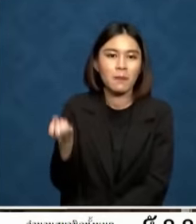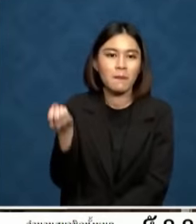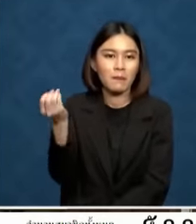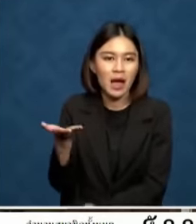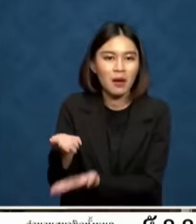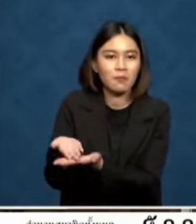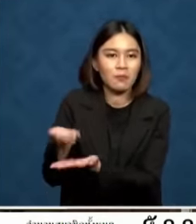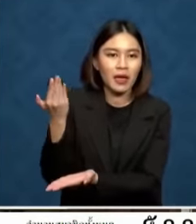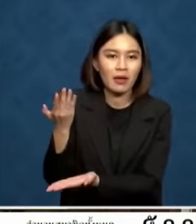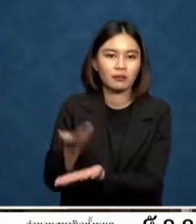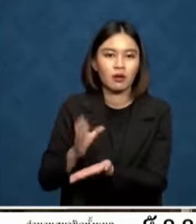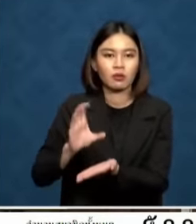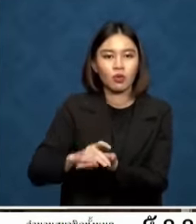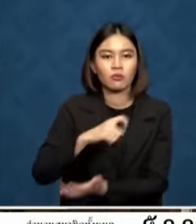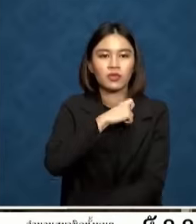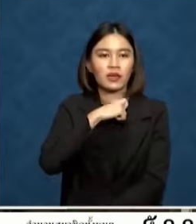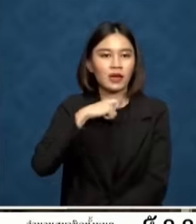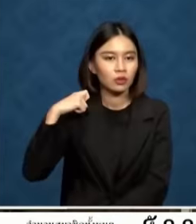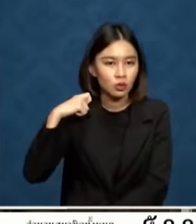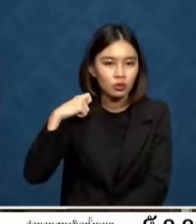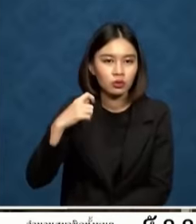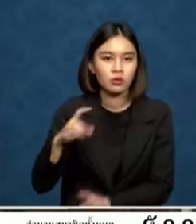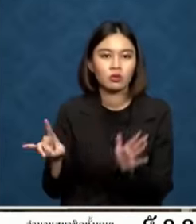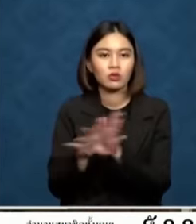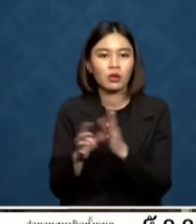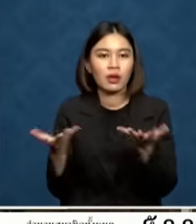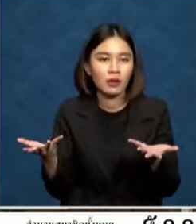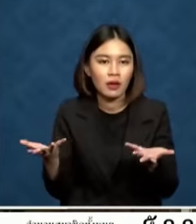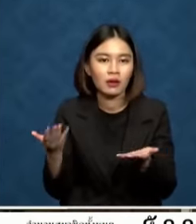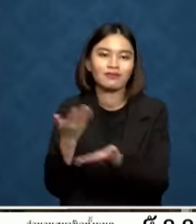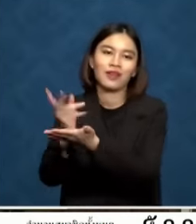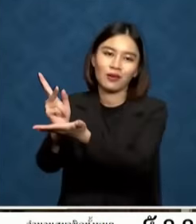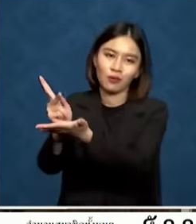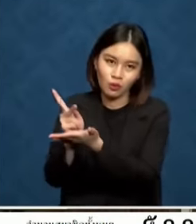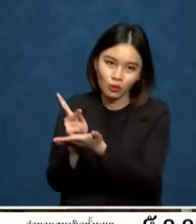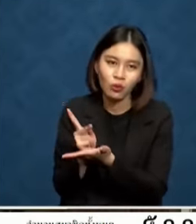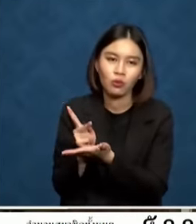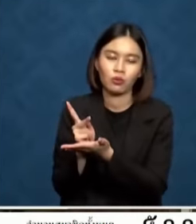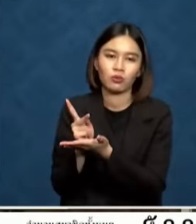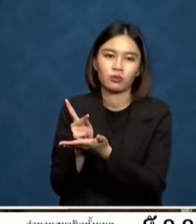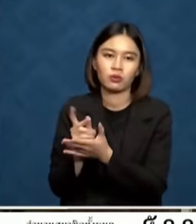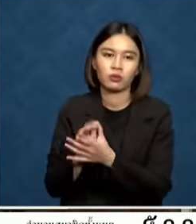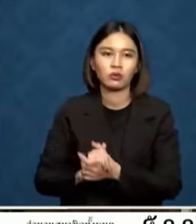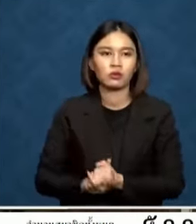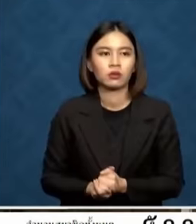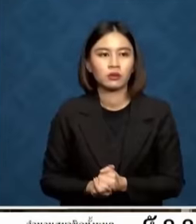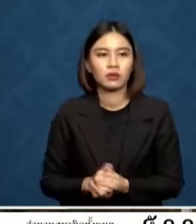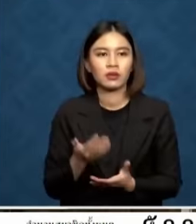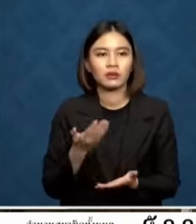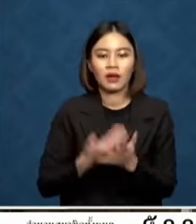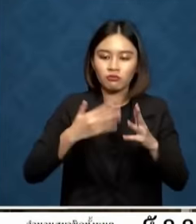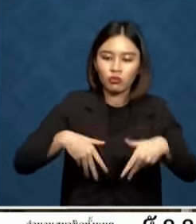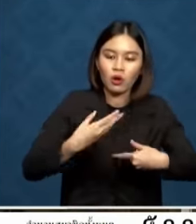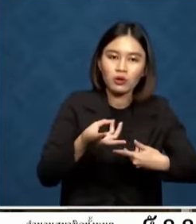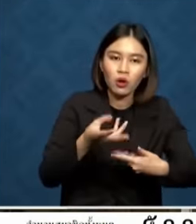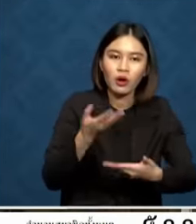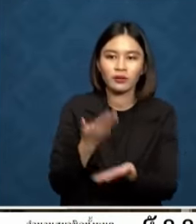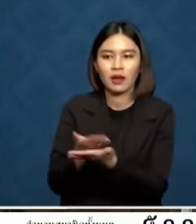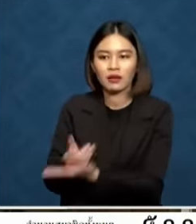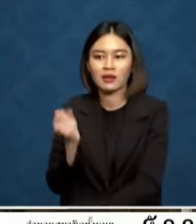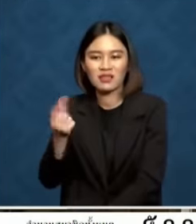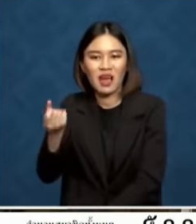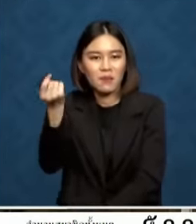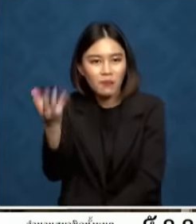งบก็ขาดดุลสุดท้ายก็ต้องไปกู้มาเพื่อชดเชยการขาดดุลรายได้น้อยรายจ่าย